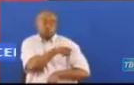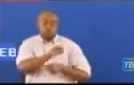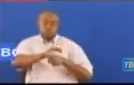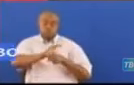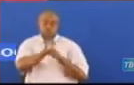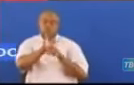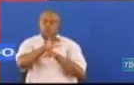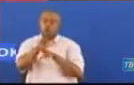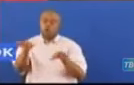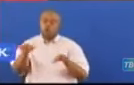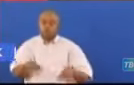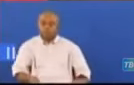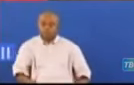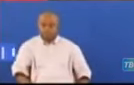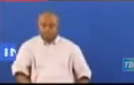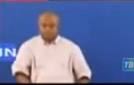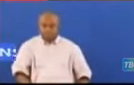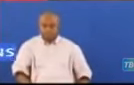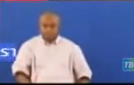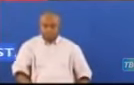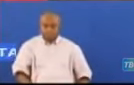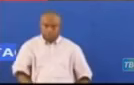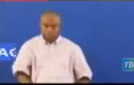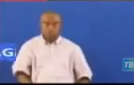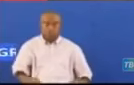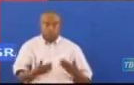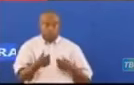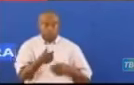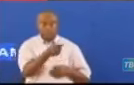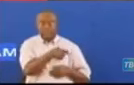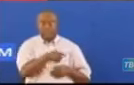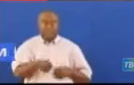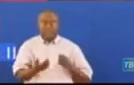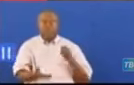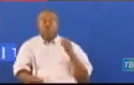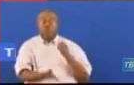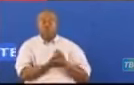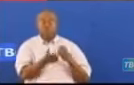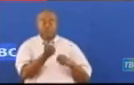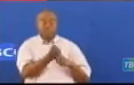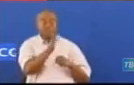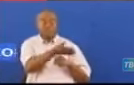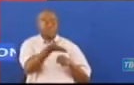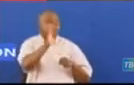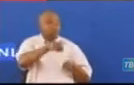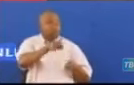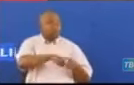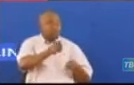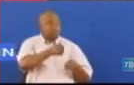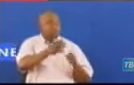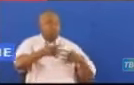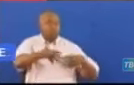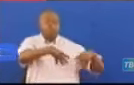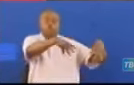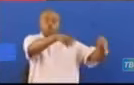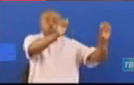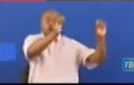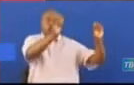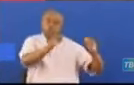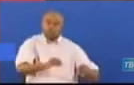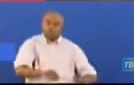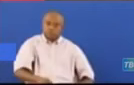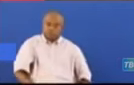Spika, baba wa watu Rais Magufuli amefanya kazi yake, ametimiza muda wake, Mungu amemruhusu apumzike.